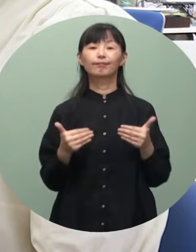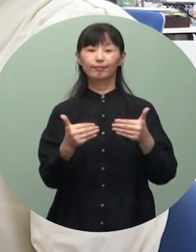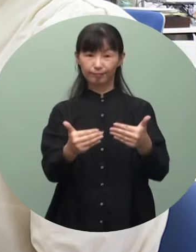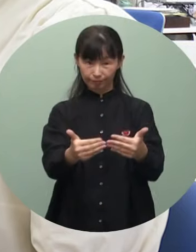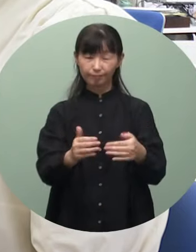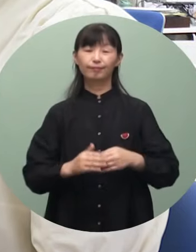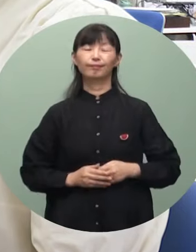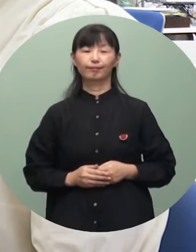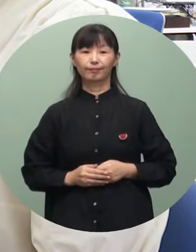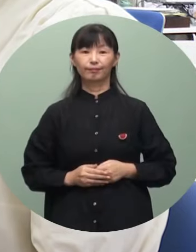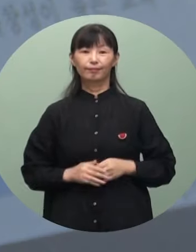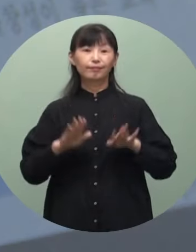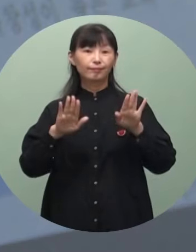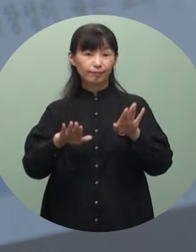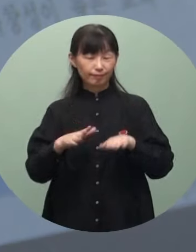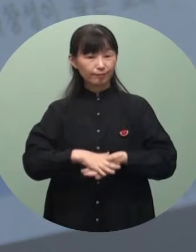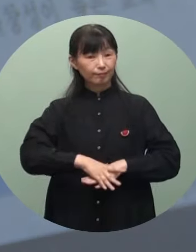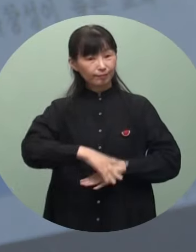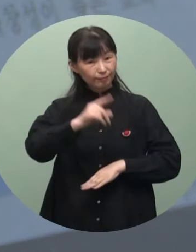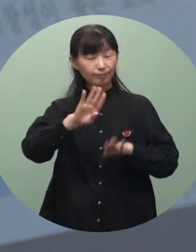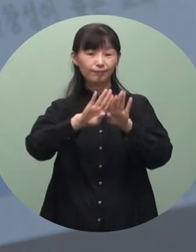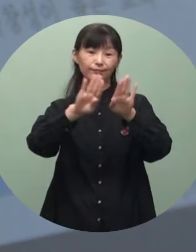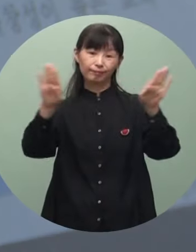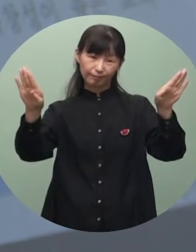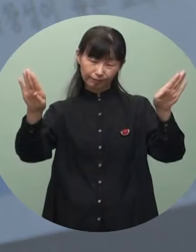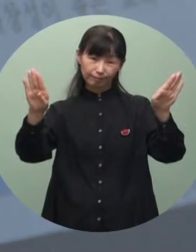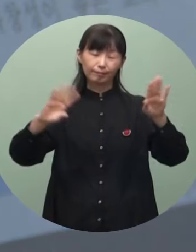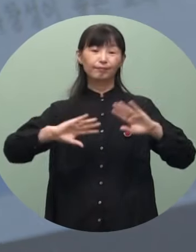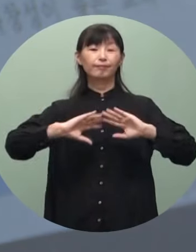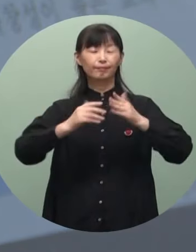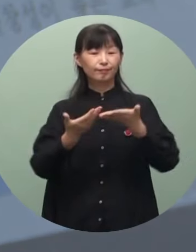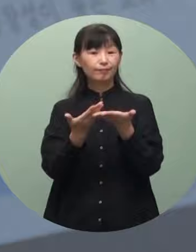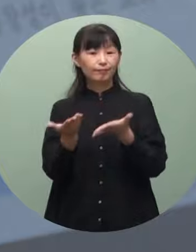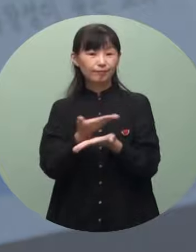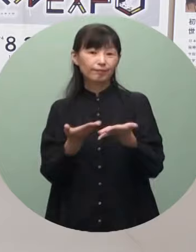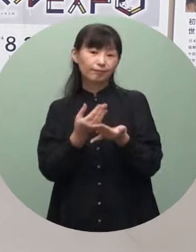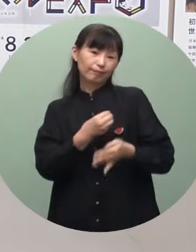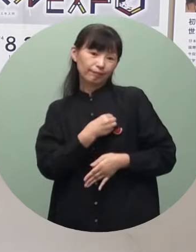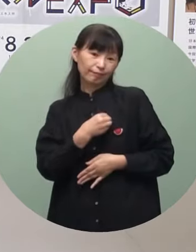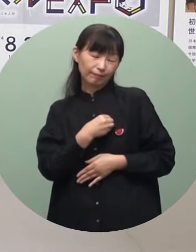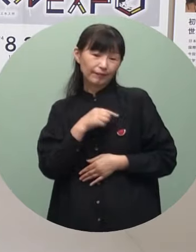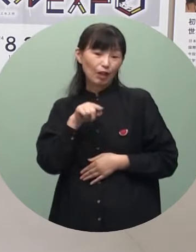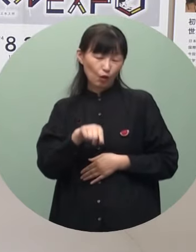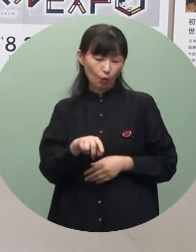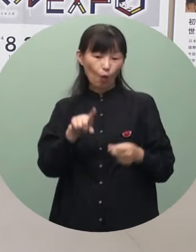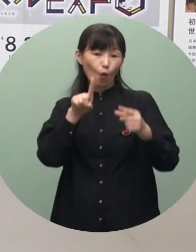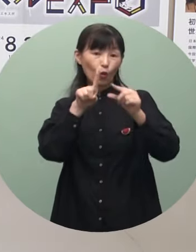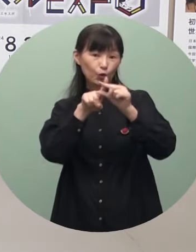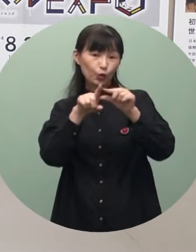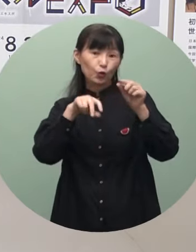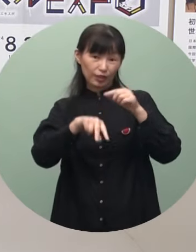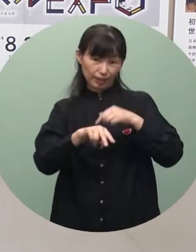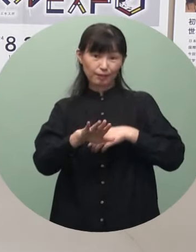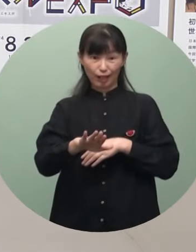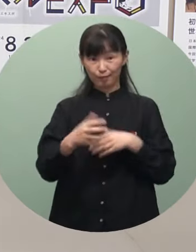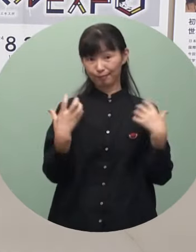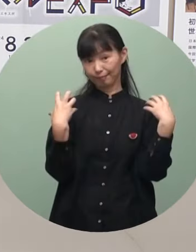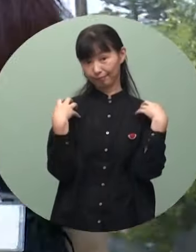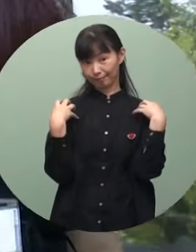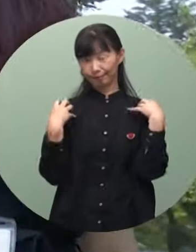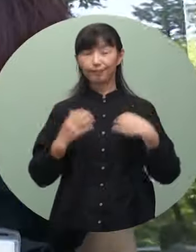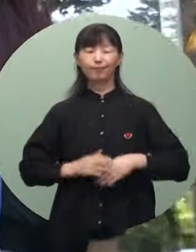めています。今回初めての開催ということで国際交流員がその中心を担います。